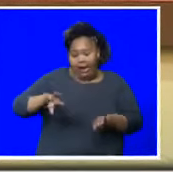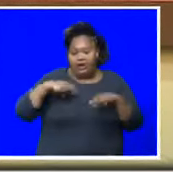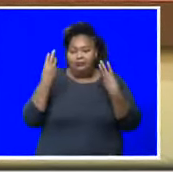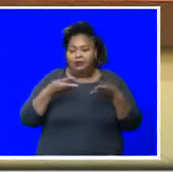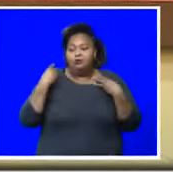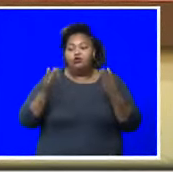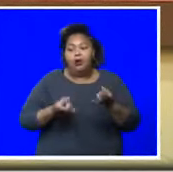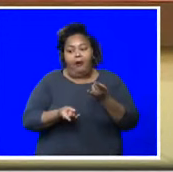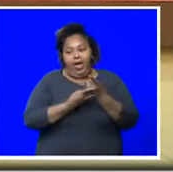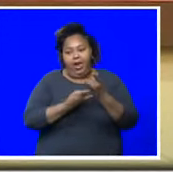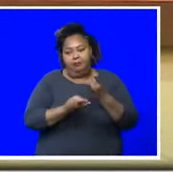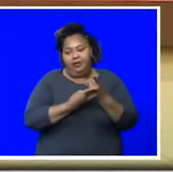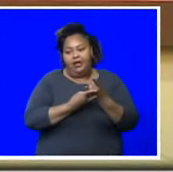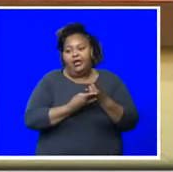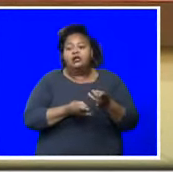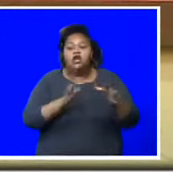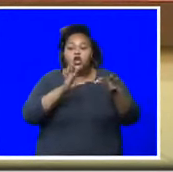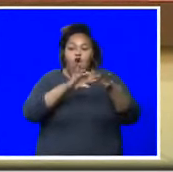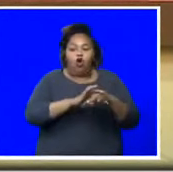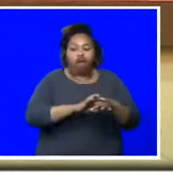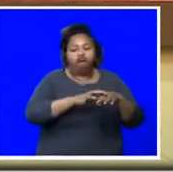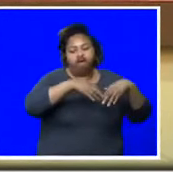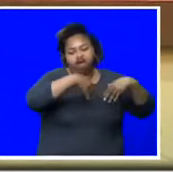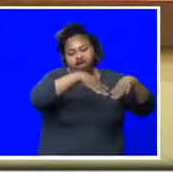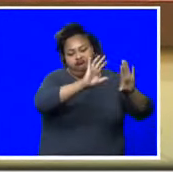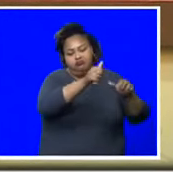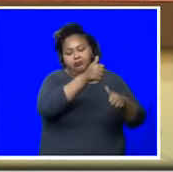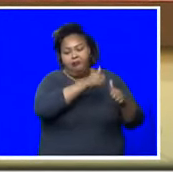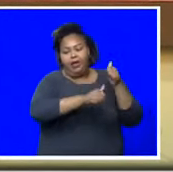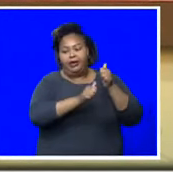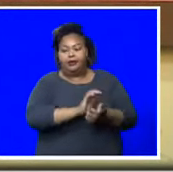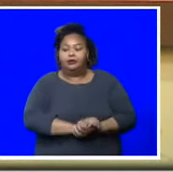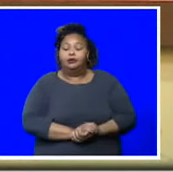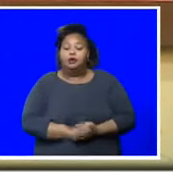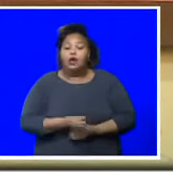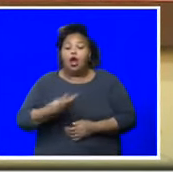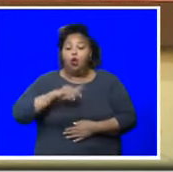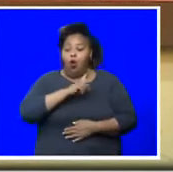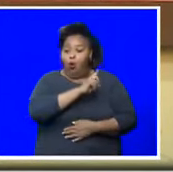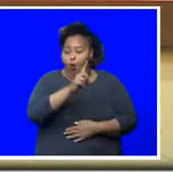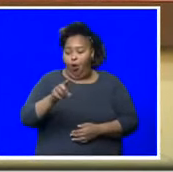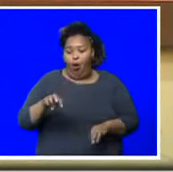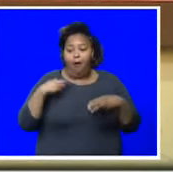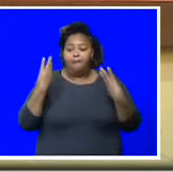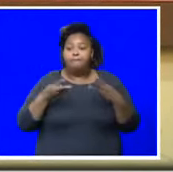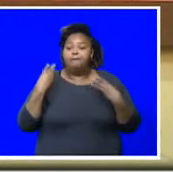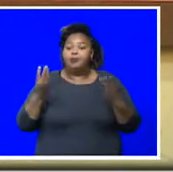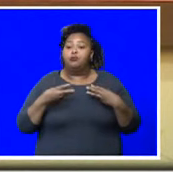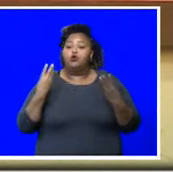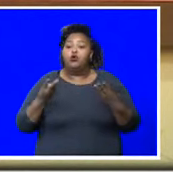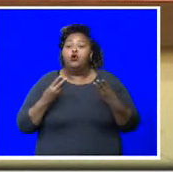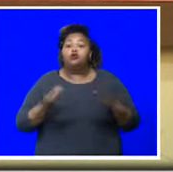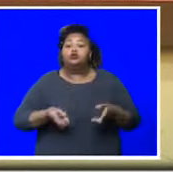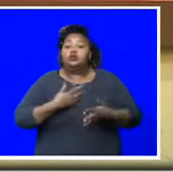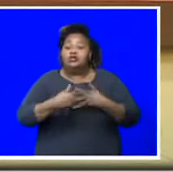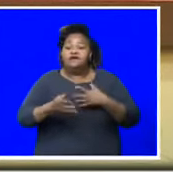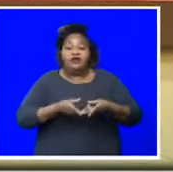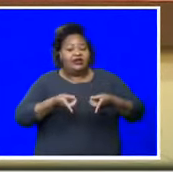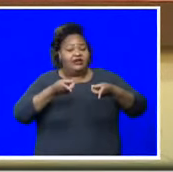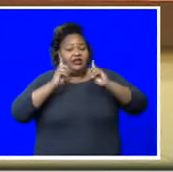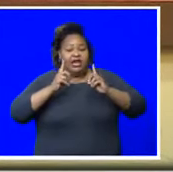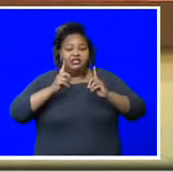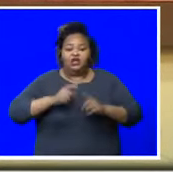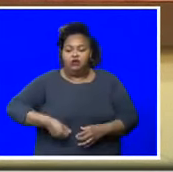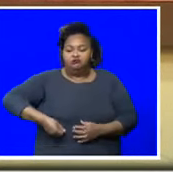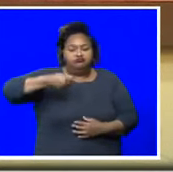kakhulu eTindzabeni tekuphatha tilimato etindzaweni tekutijabulisa. Solo kuyachubeka kuyakhombisa kokuthi vele akusisinto